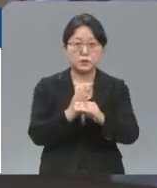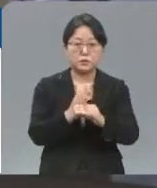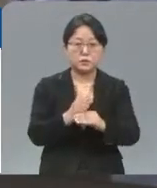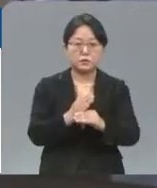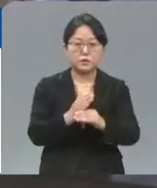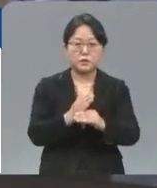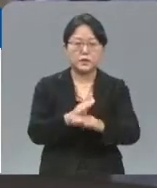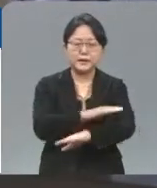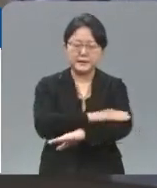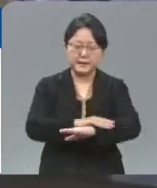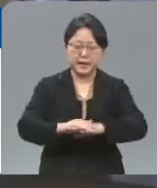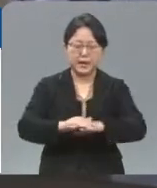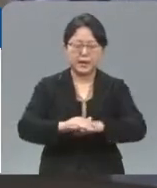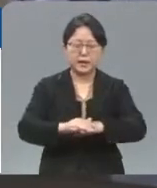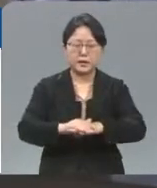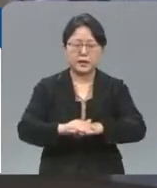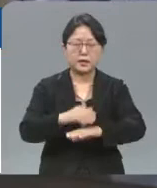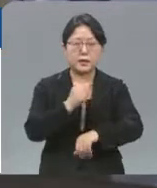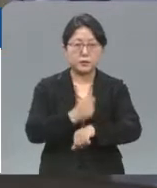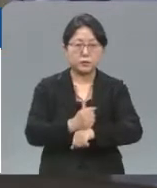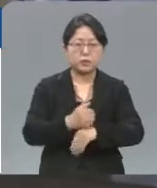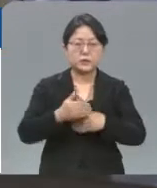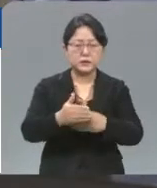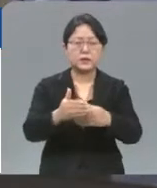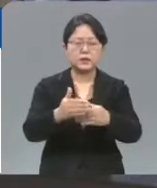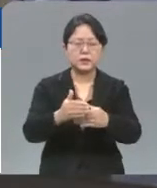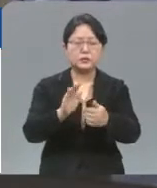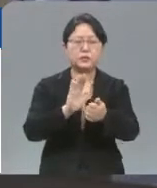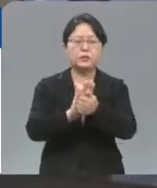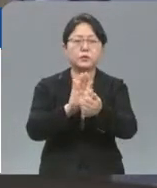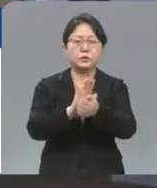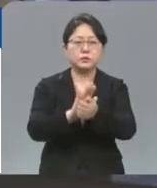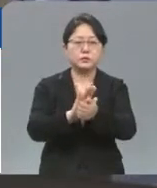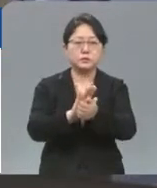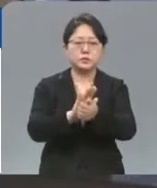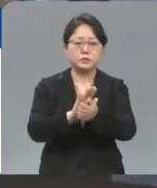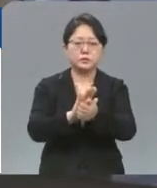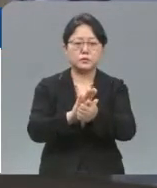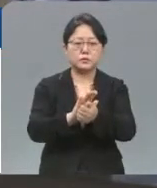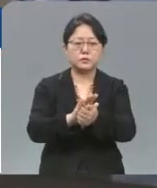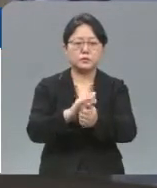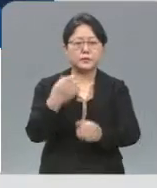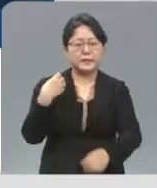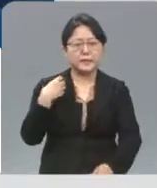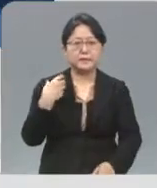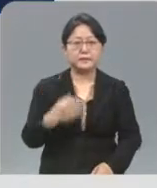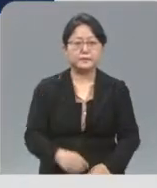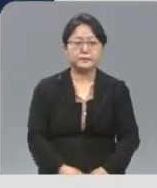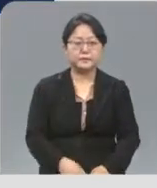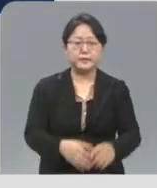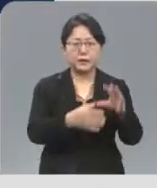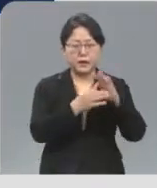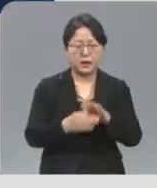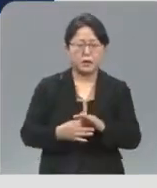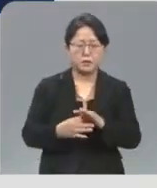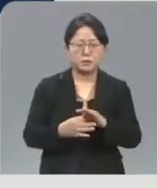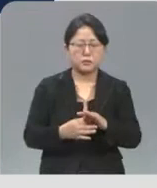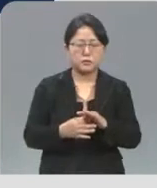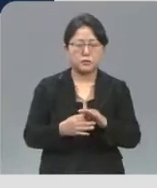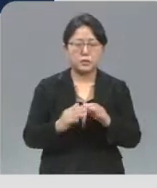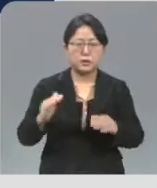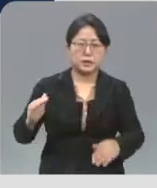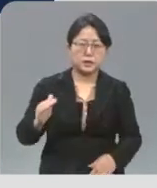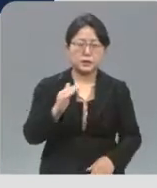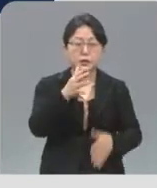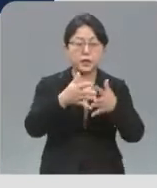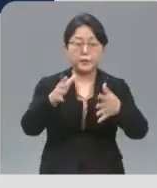것들이 원활하게 이루어질 수 있도록 저희가 협조해드리는 게 저희 시에서 좀 해야 될 일인 것 같고요. 계속 오르던 광주 지역 아파트